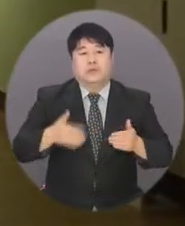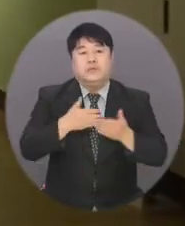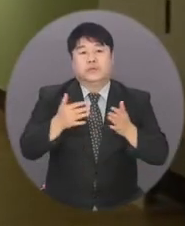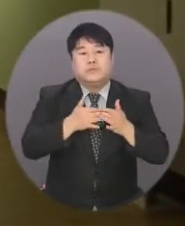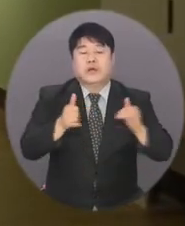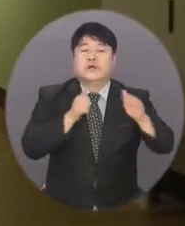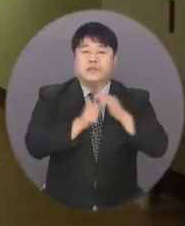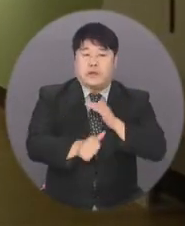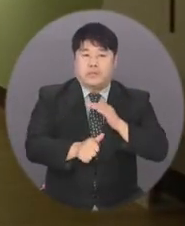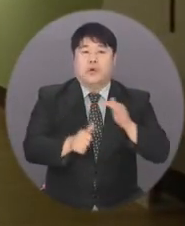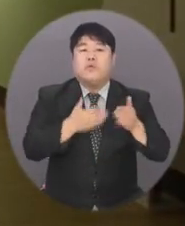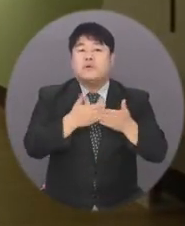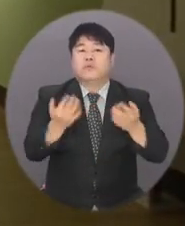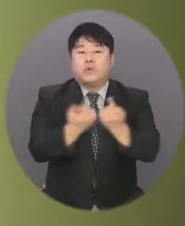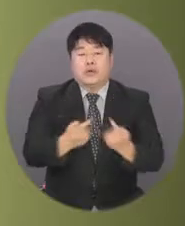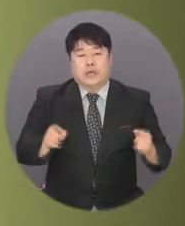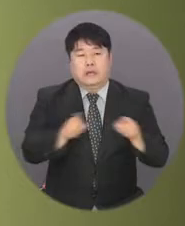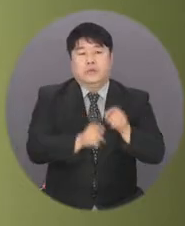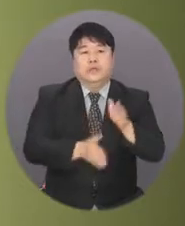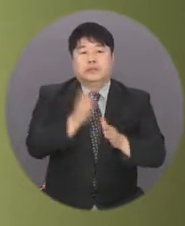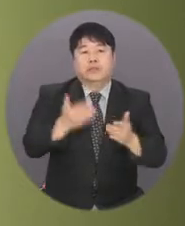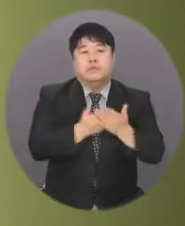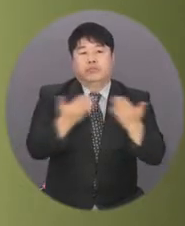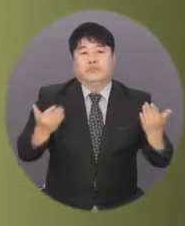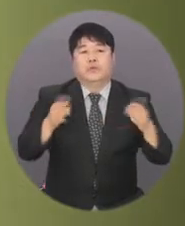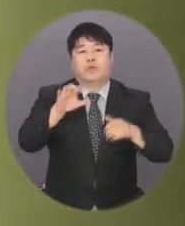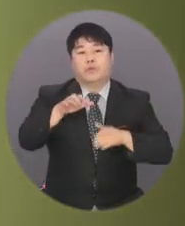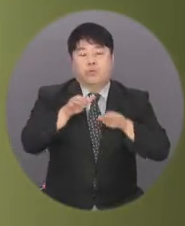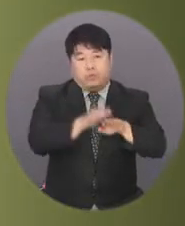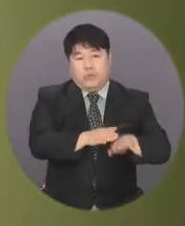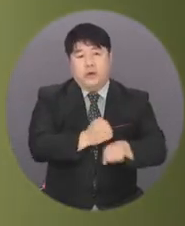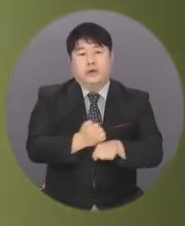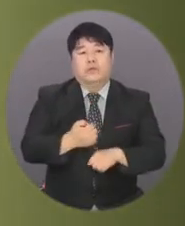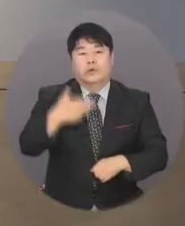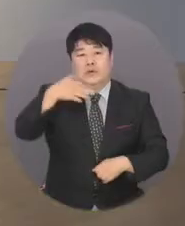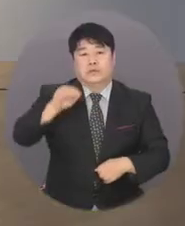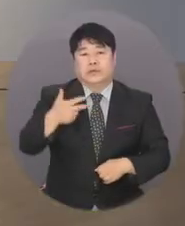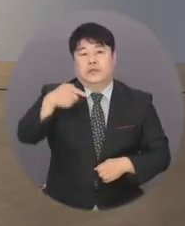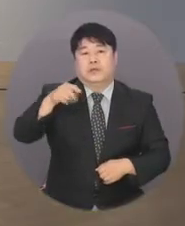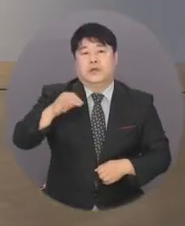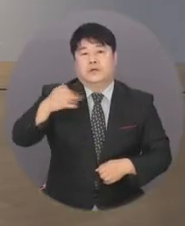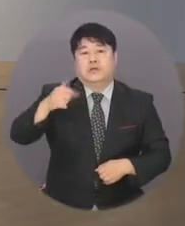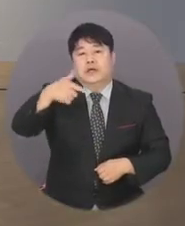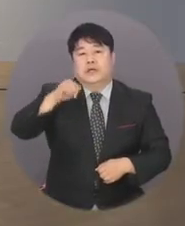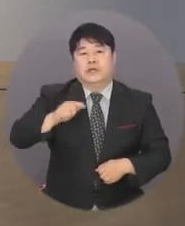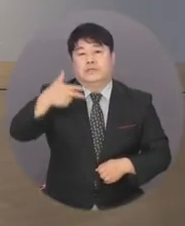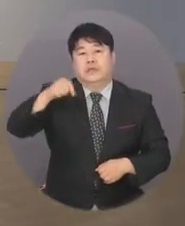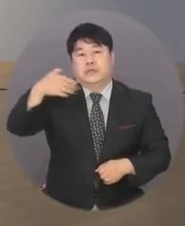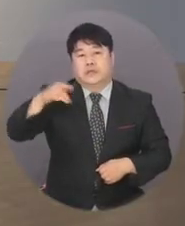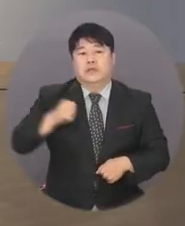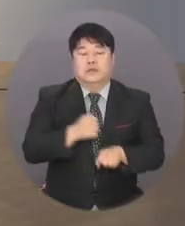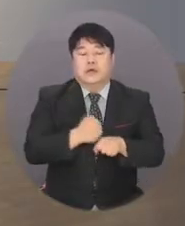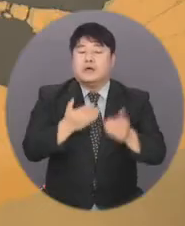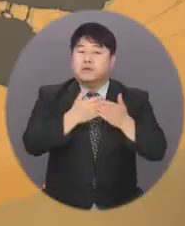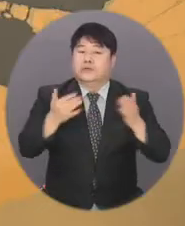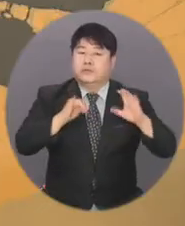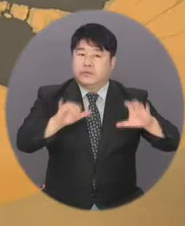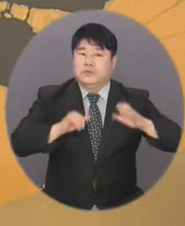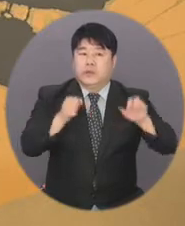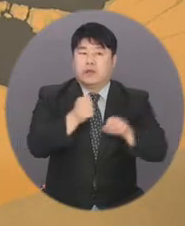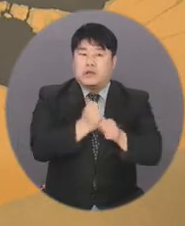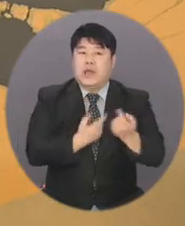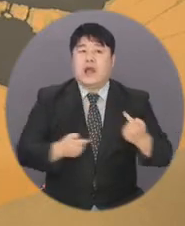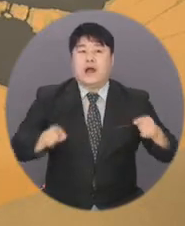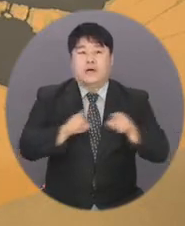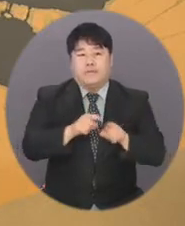대표하는 작가들의 작품과 함께 시립미술관이 소장하고 있는 청경자, 김기창 작가들의 작품 세계도 곁들여